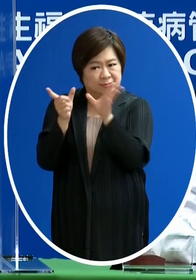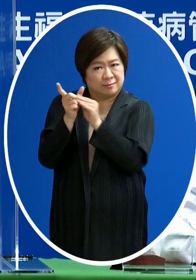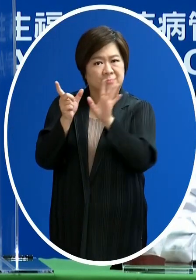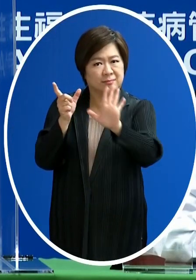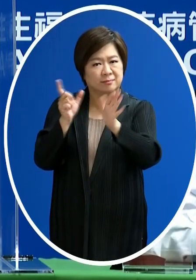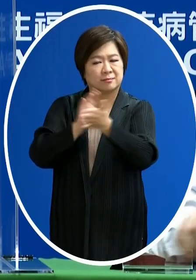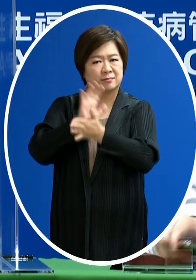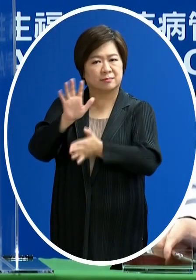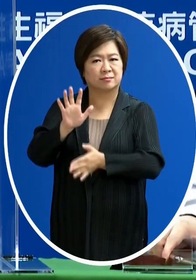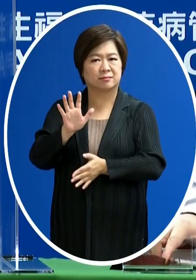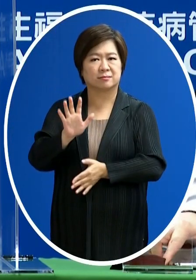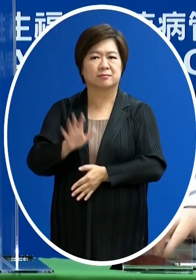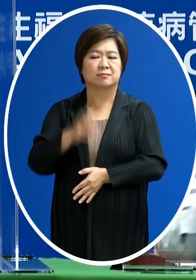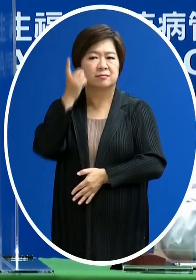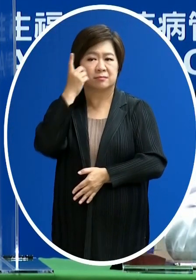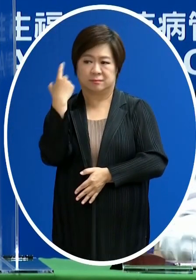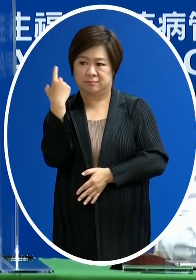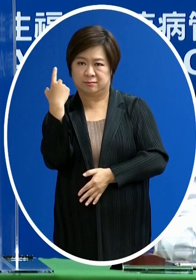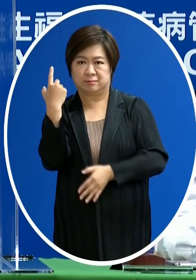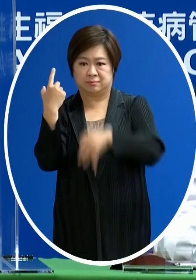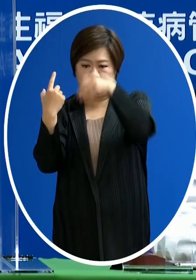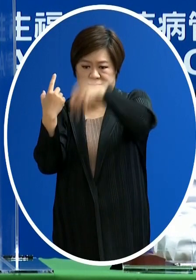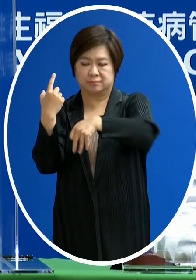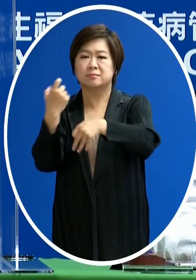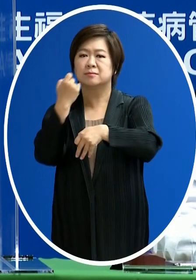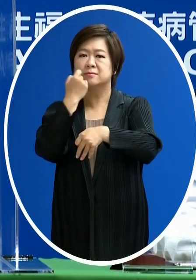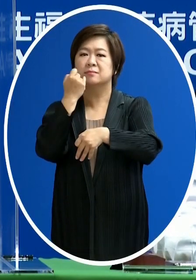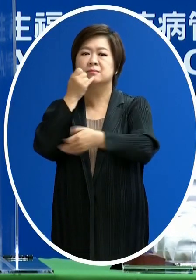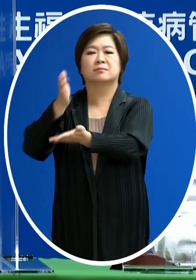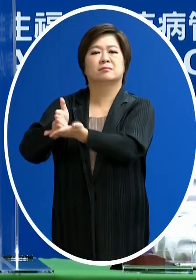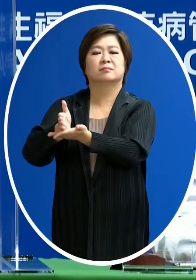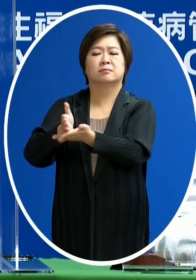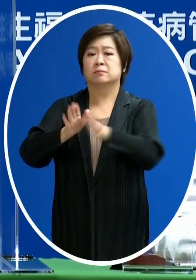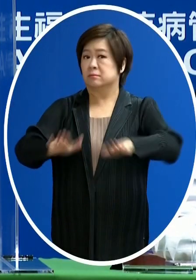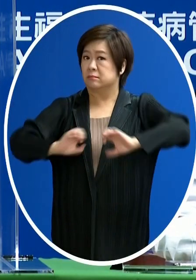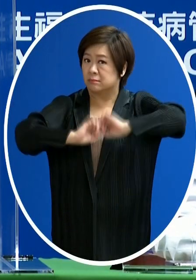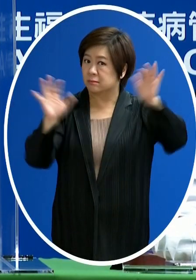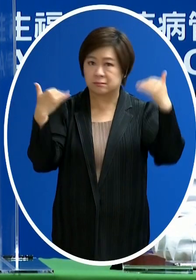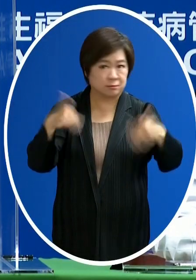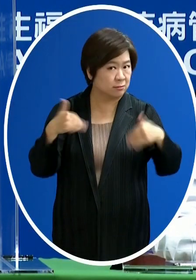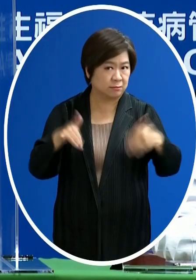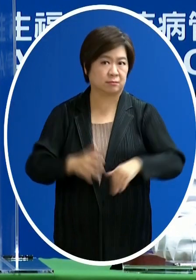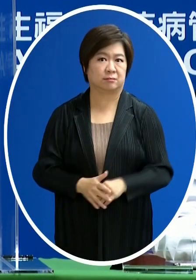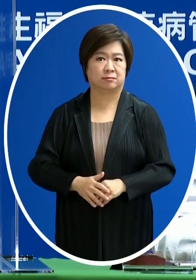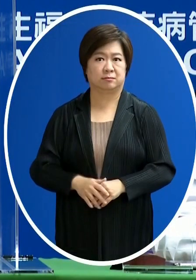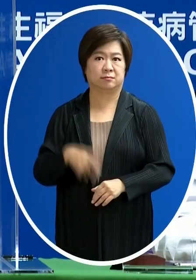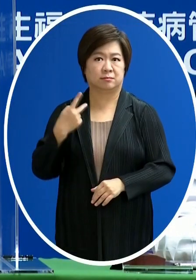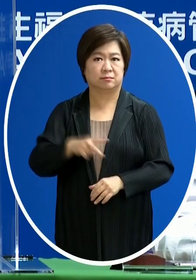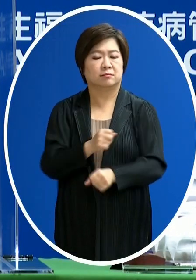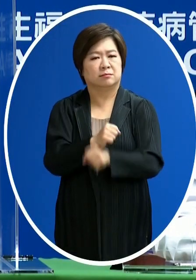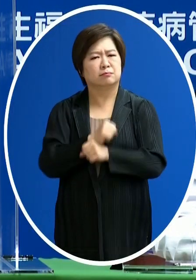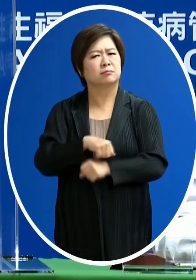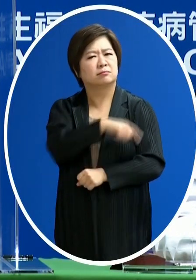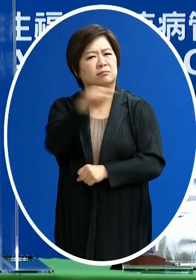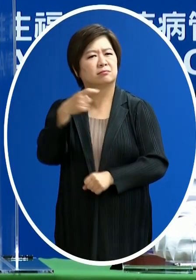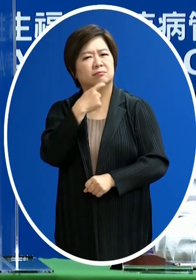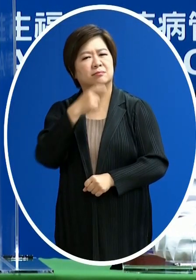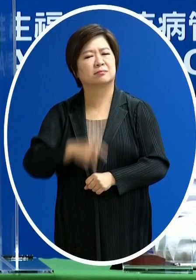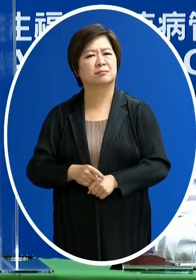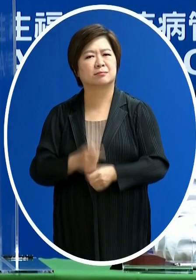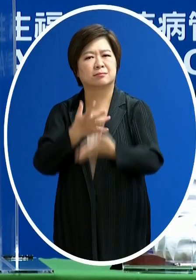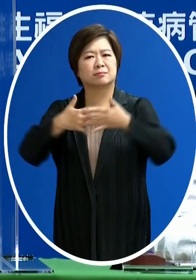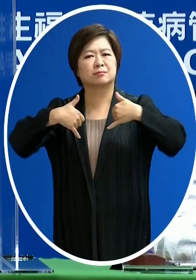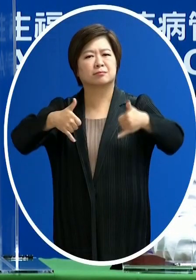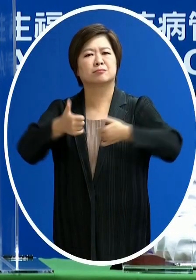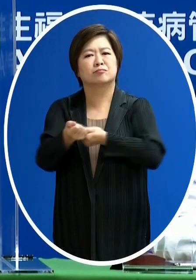消实验制，不过目前并没有这样的一个宣布。那至于就是说，有关于在大家讲说卖什么，卖